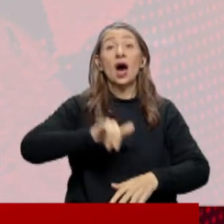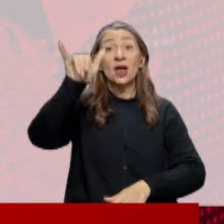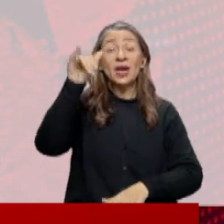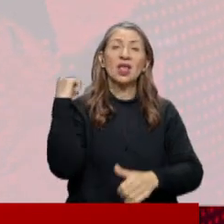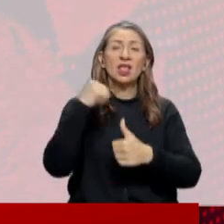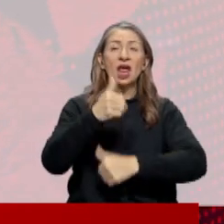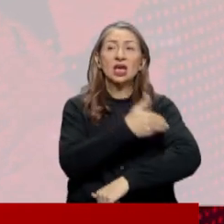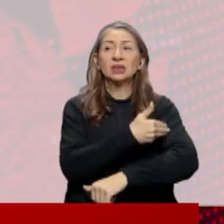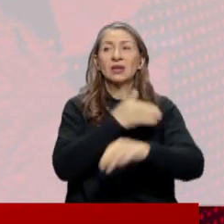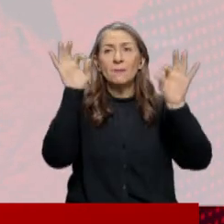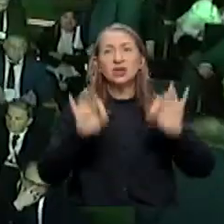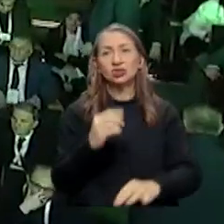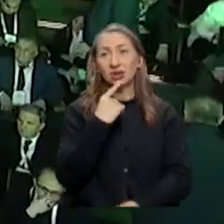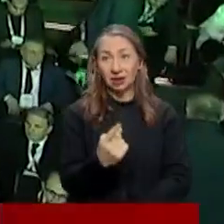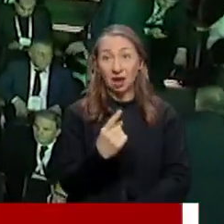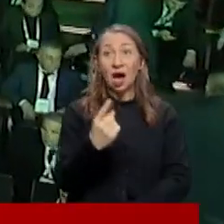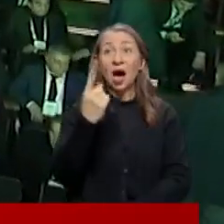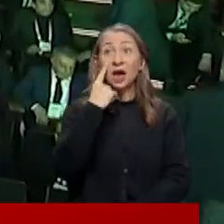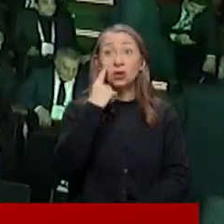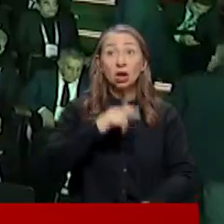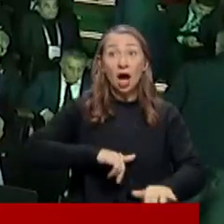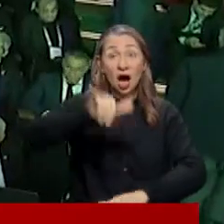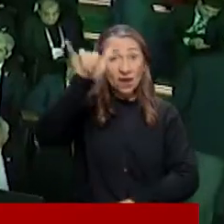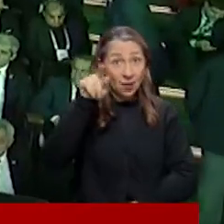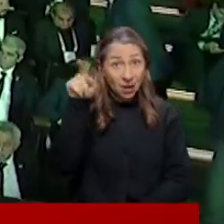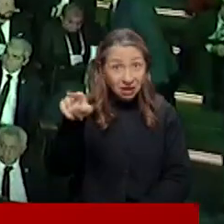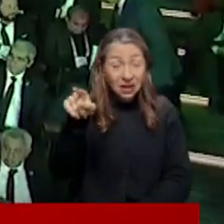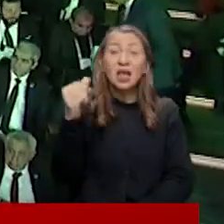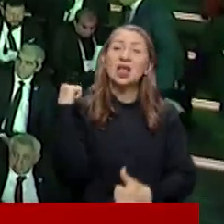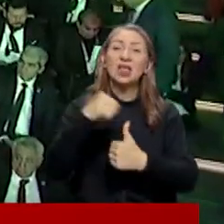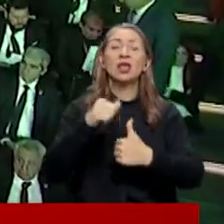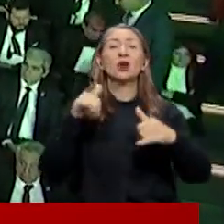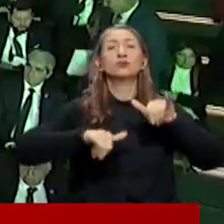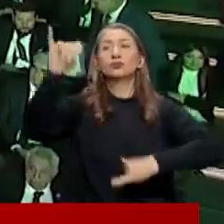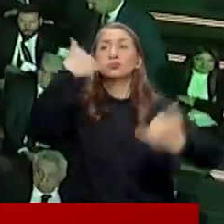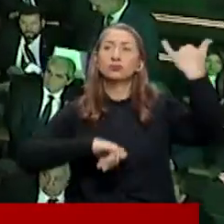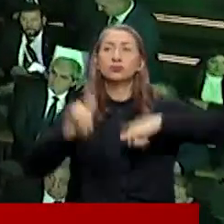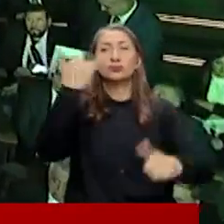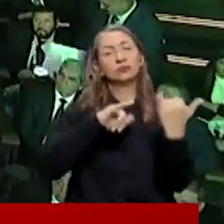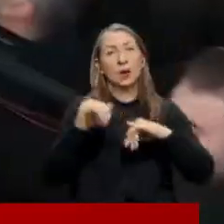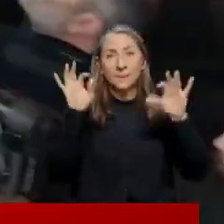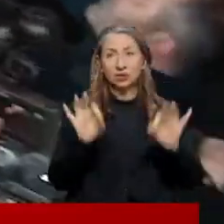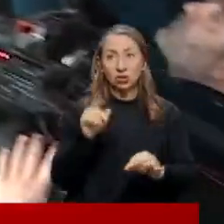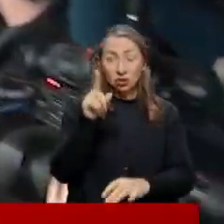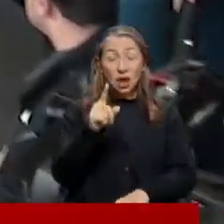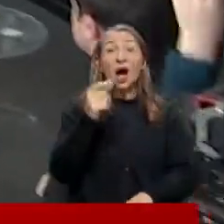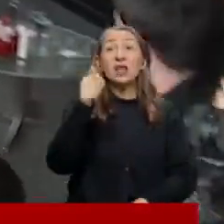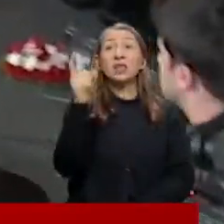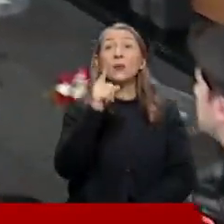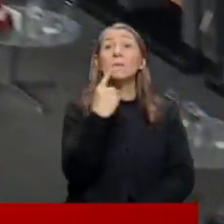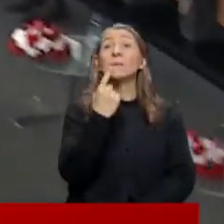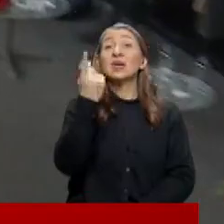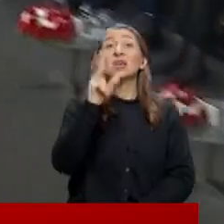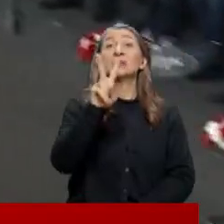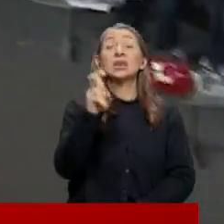da yeniden hizmete girecek dendi. Atatürk Havalimanı'nı yeniden uçuşa uygun hale getireceğiz. Altı lider bundan bir yıl